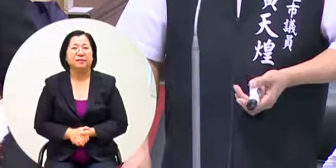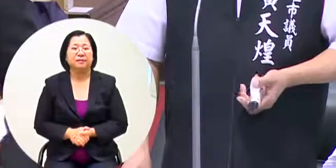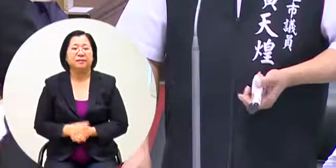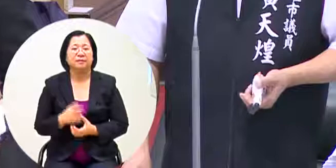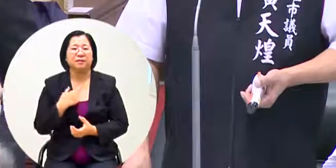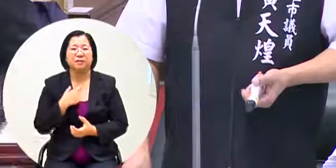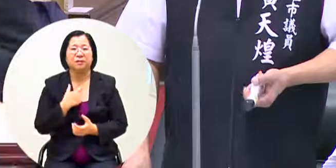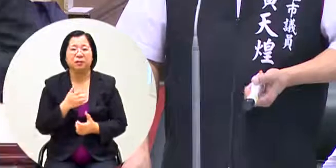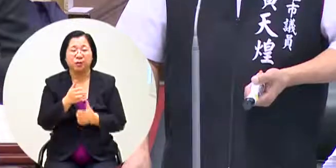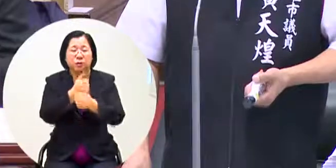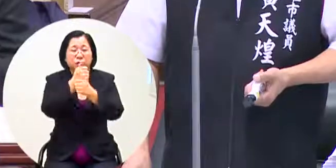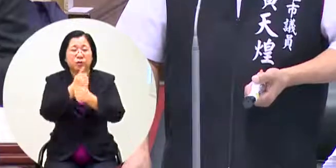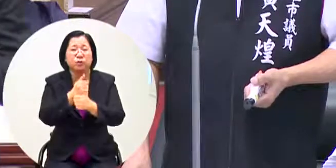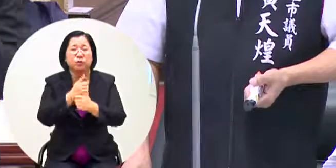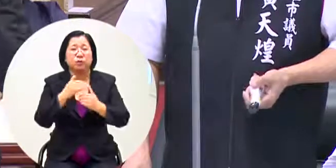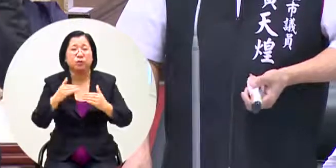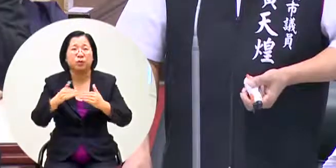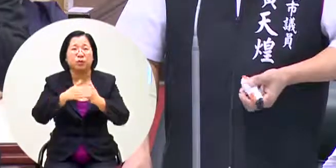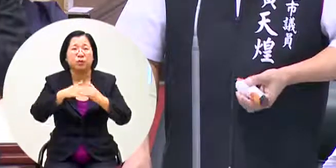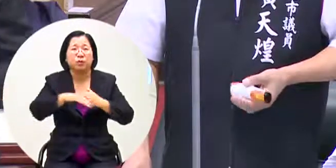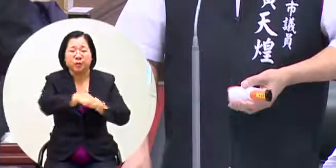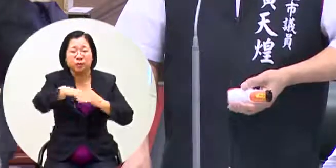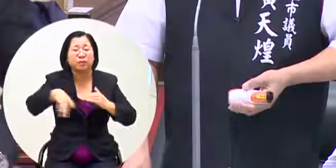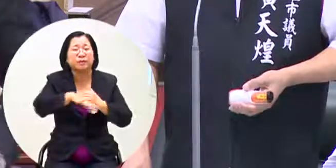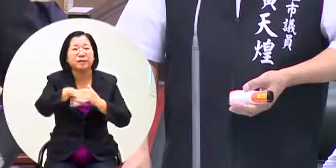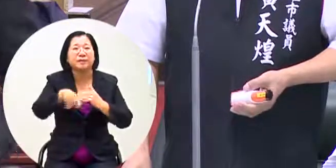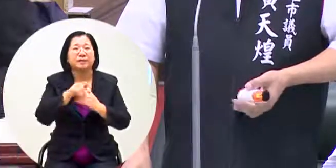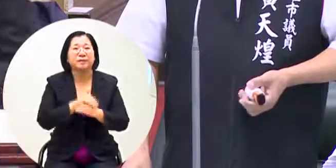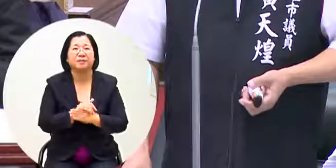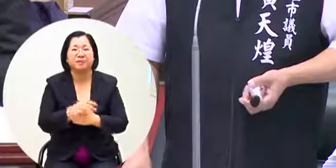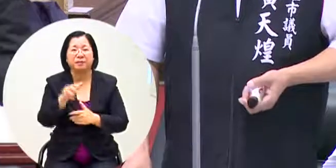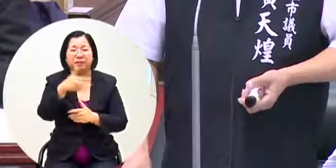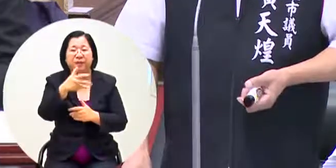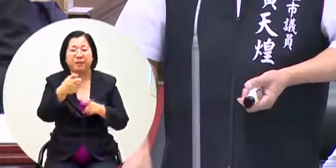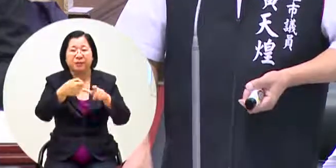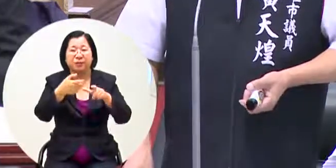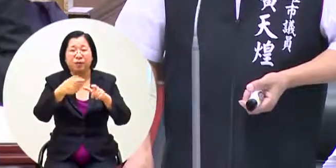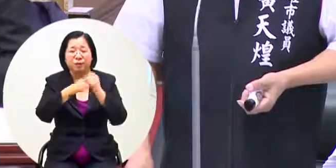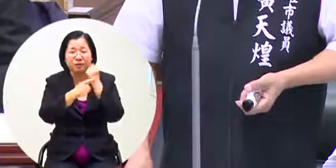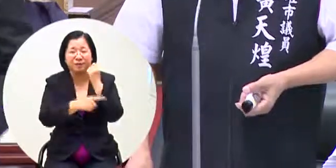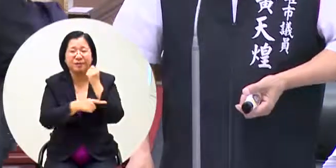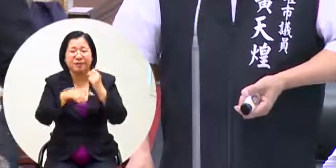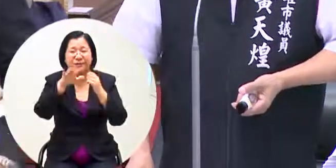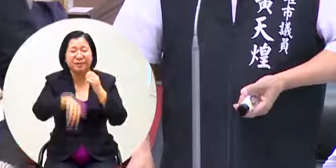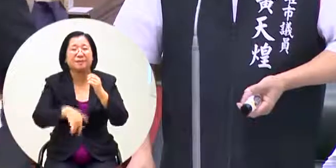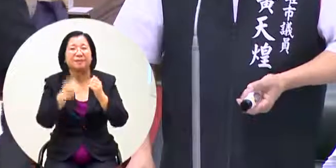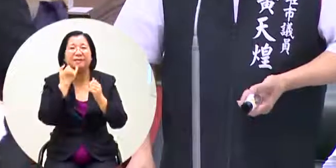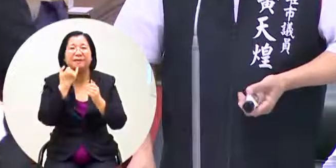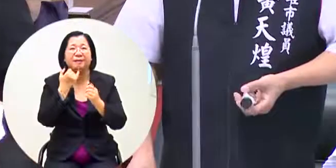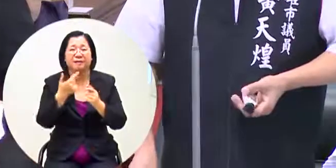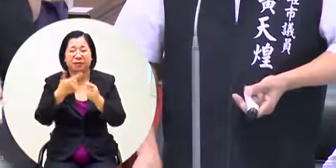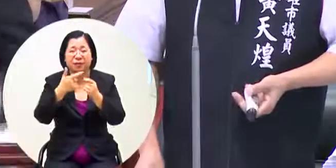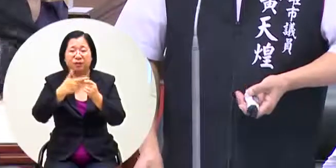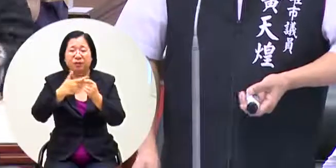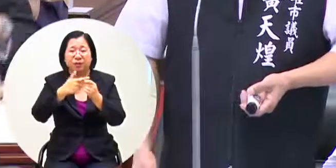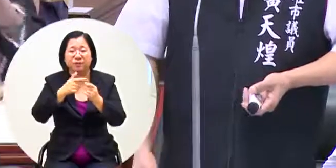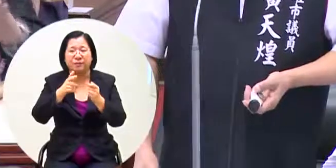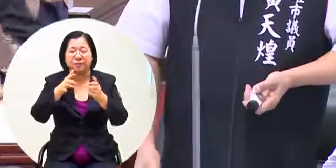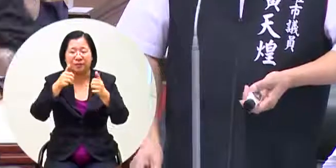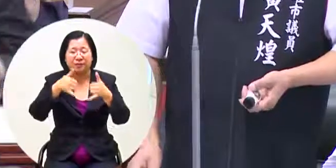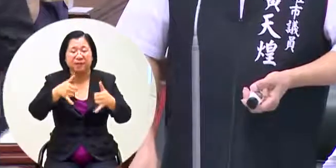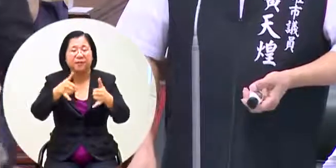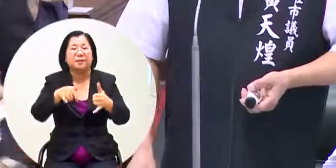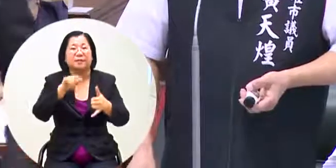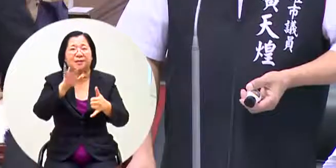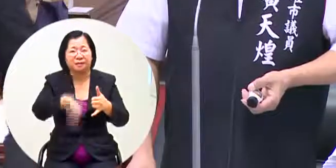以下的话，它可以是面临6米以上的道路啊、哦，这个倒是可以是大家来一起来探讨看看是不是可行。基于我